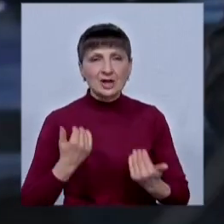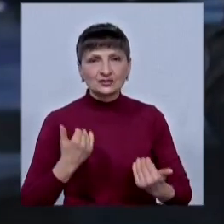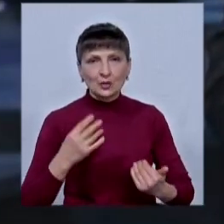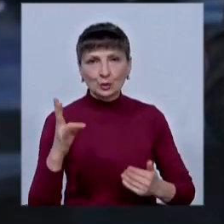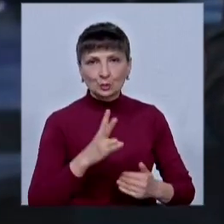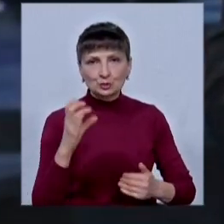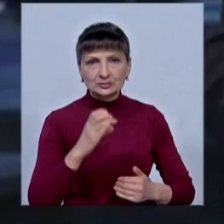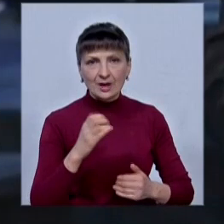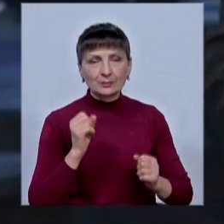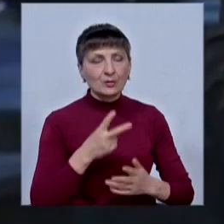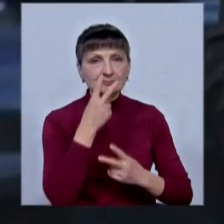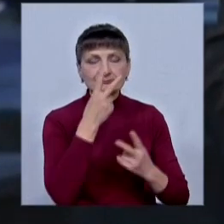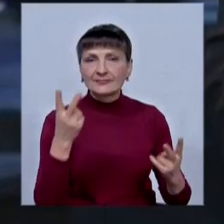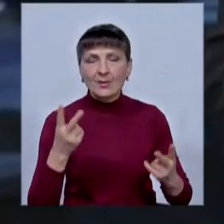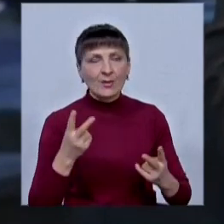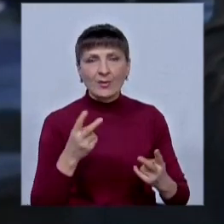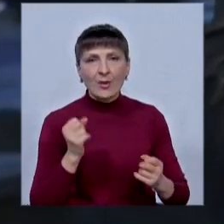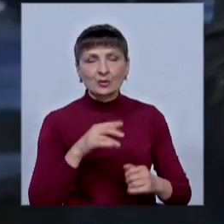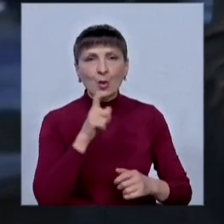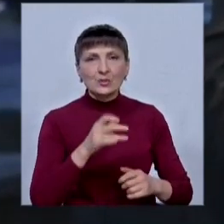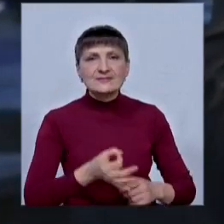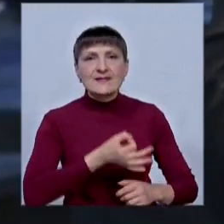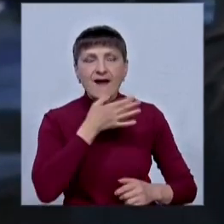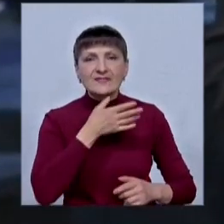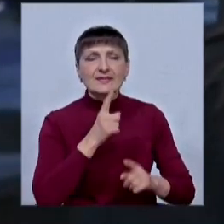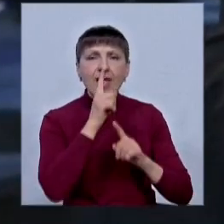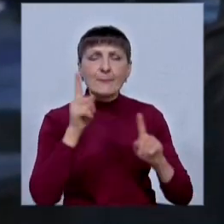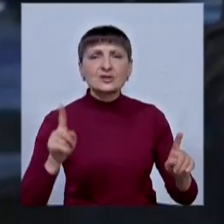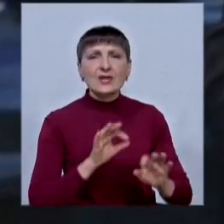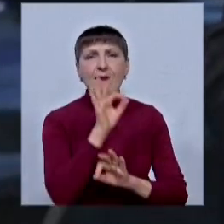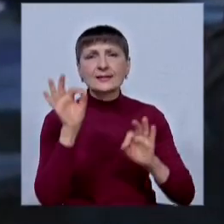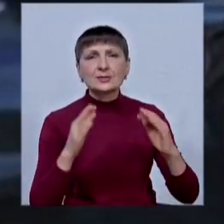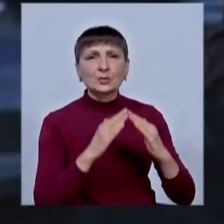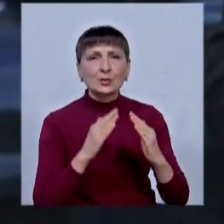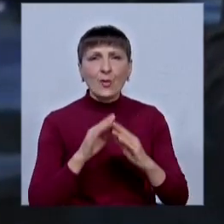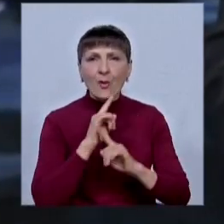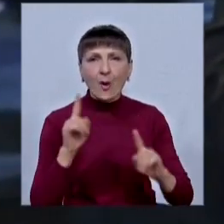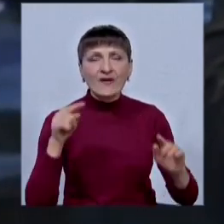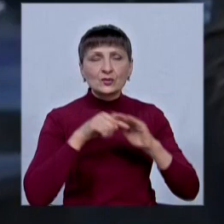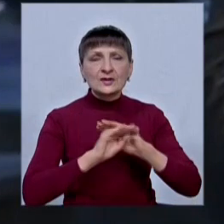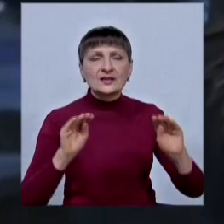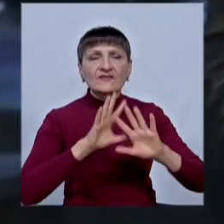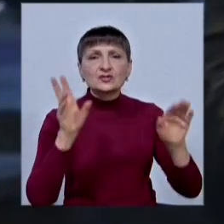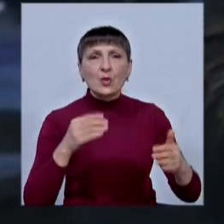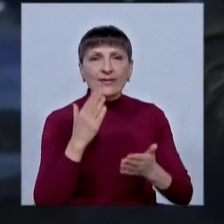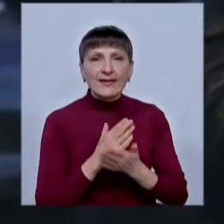Нурсултан может покорить сердце любого туриста своей необычной архитектурой, развитой инфраструктурой и